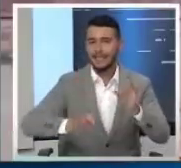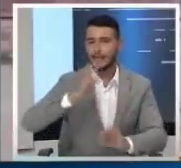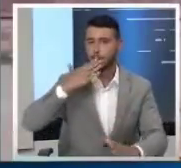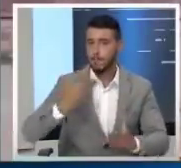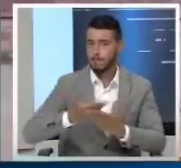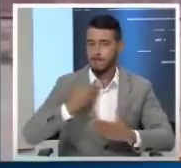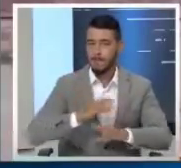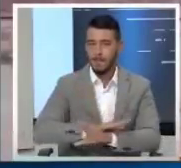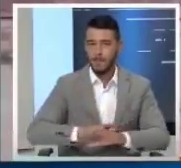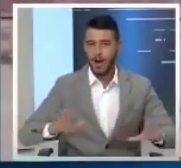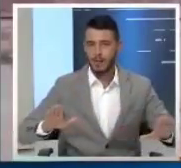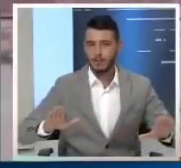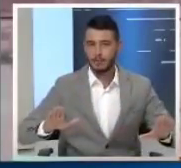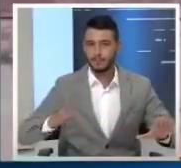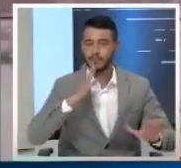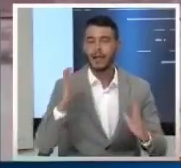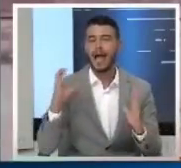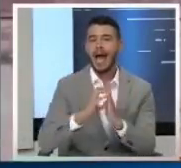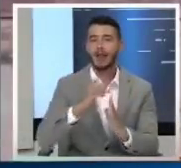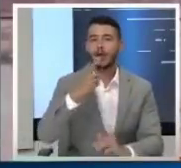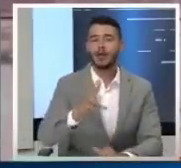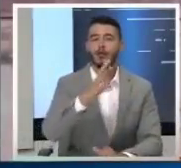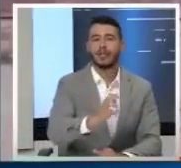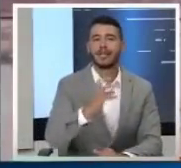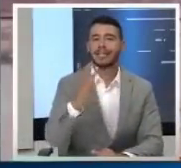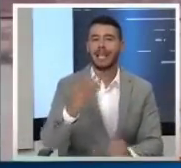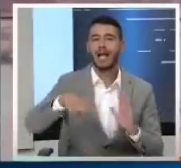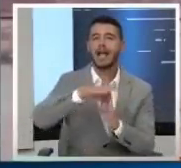διατάξεως σύμφωνα με το άρθρο 143 του κανονισμού της Βουλής που διεξήγησε.